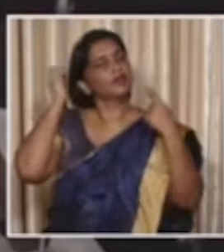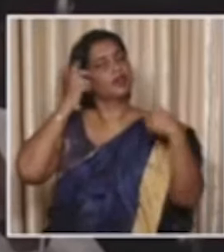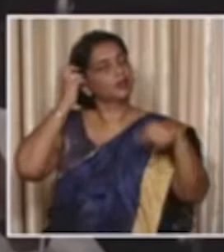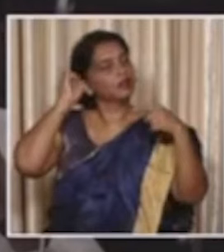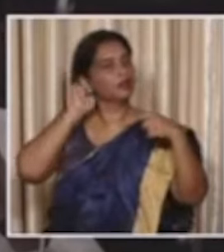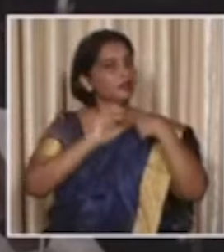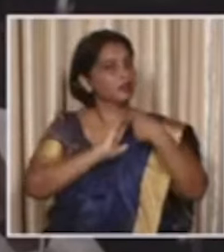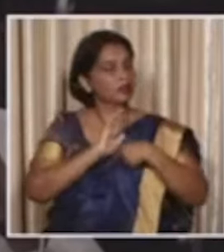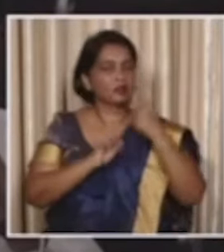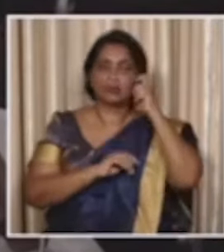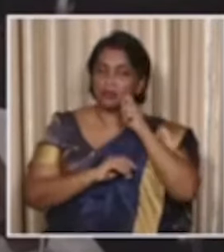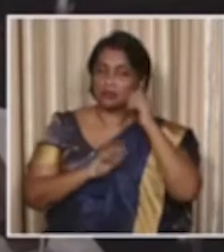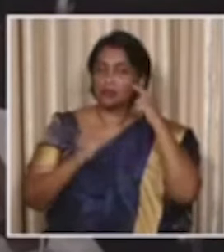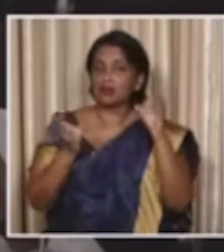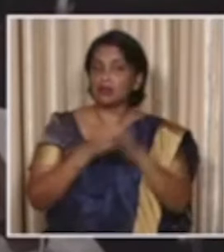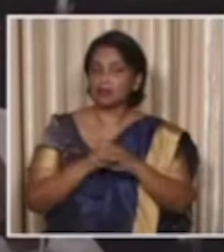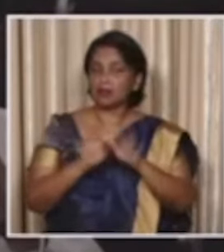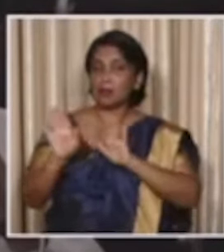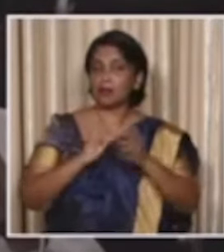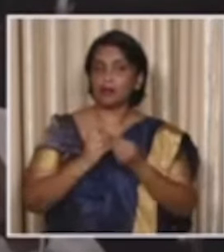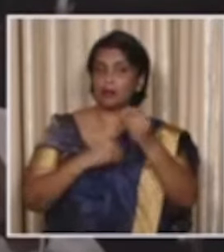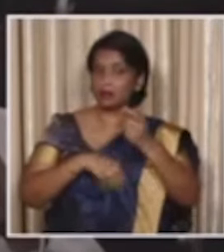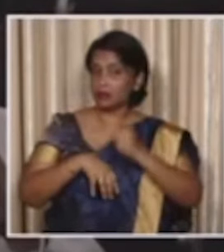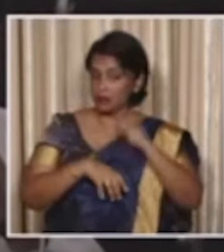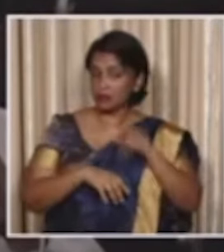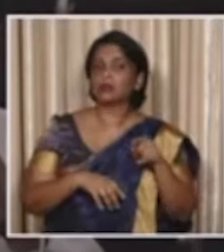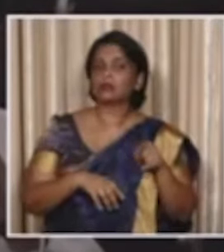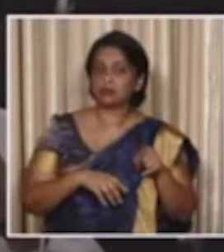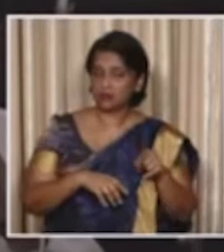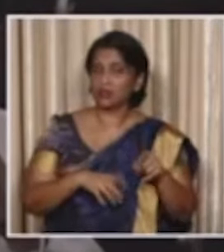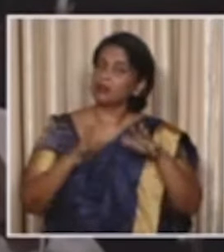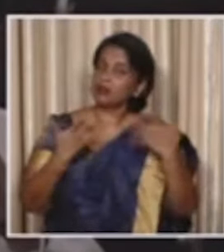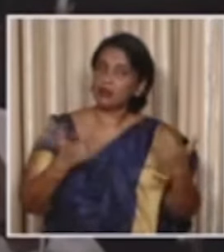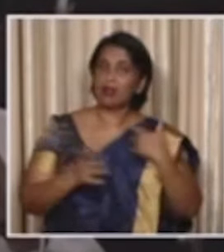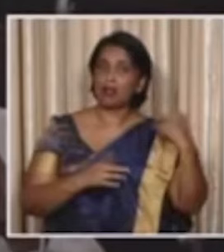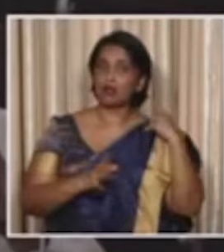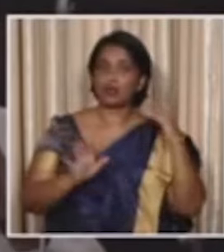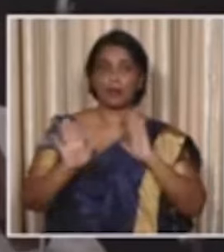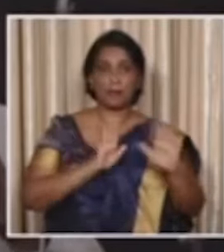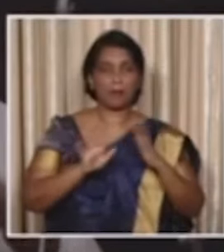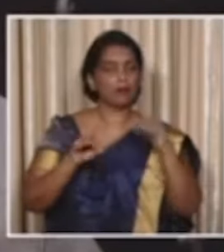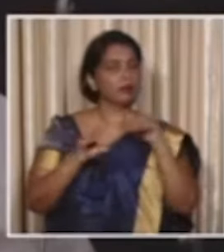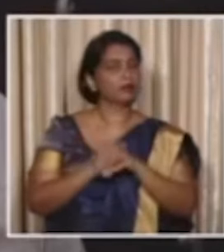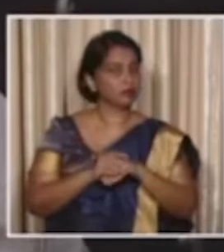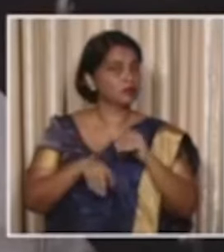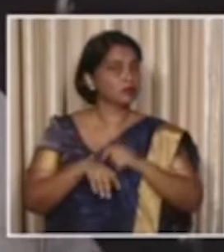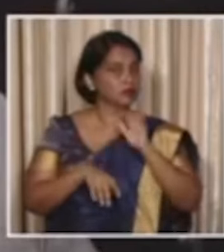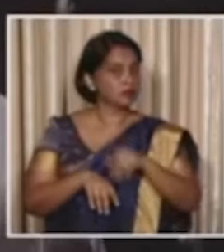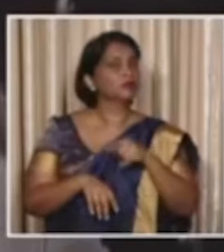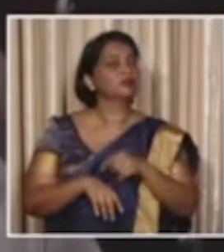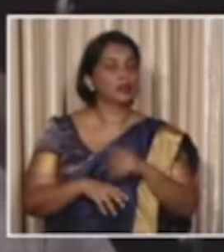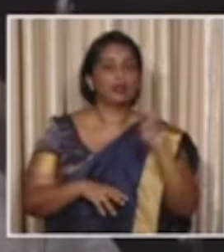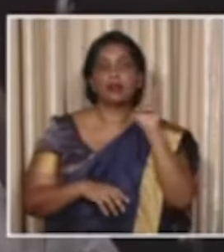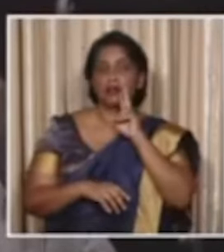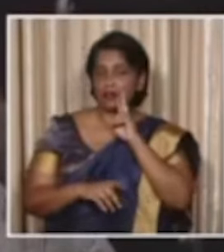රට ත්‍රස්තවාදී කණ්ඩායමකට පාලනය කරන්න තිබ්බ අවස්ථාවත්, එහෙම නැත්නම් හමුදා පාලනයකට යටත් වෙන්න තිබ්බ අවස්ථාවත්